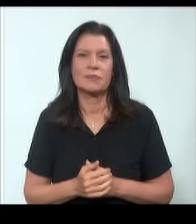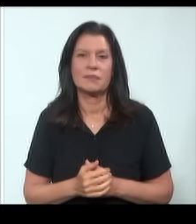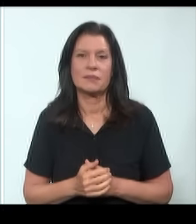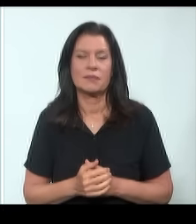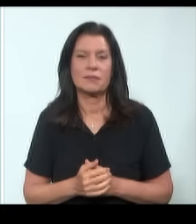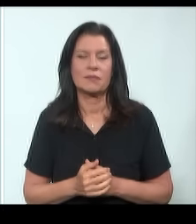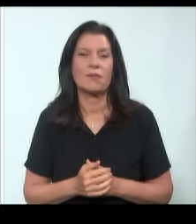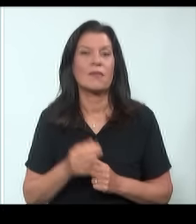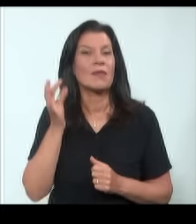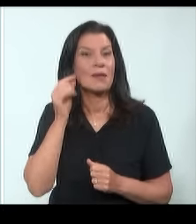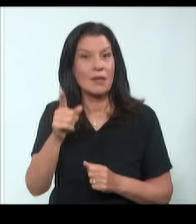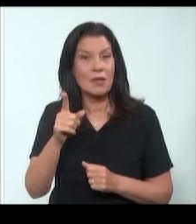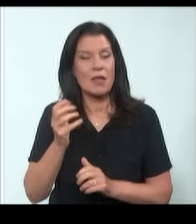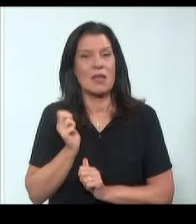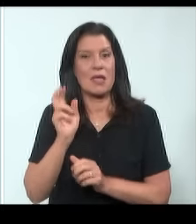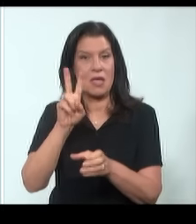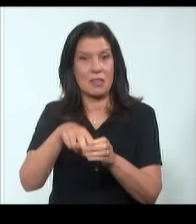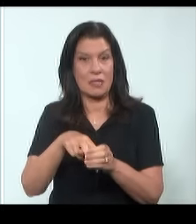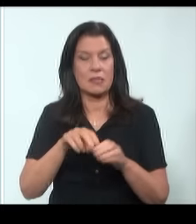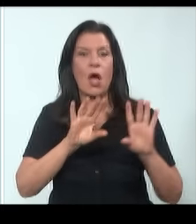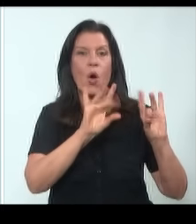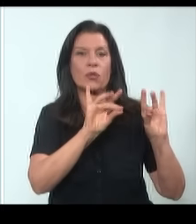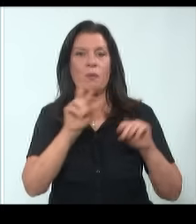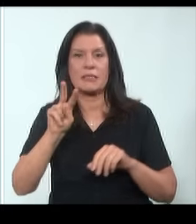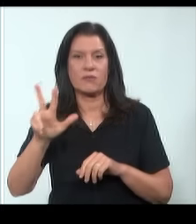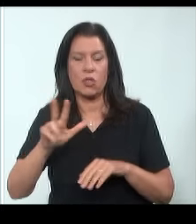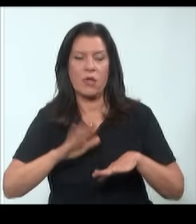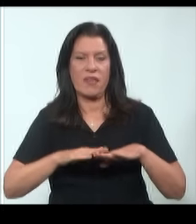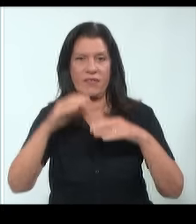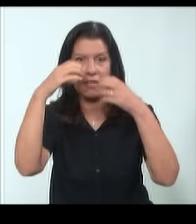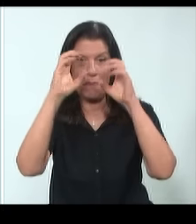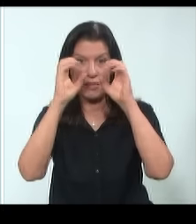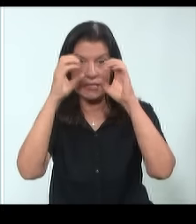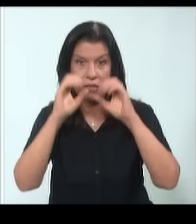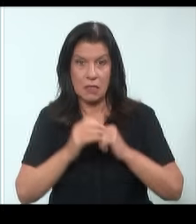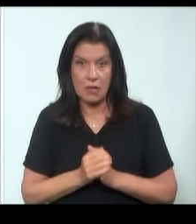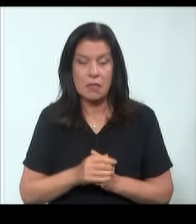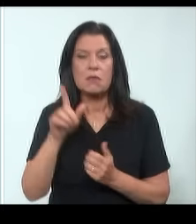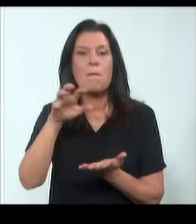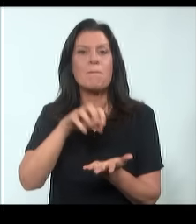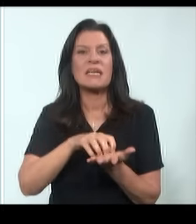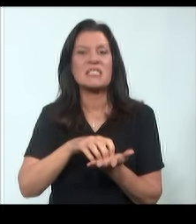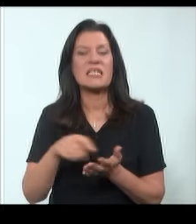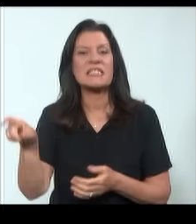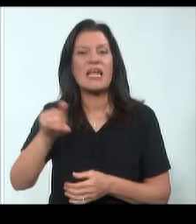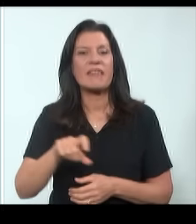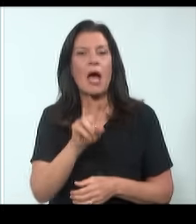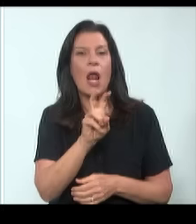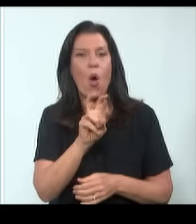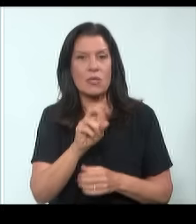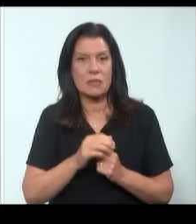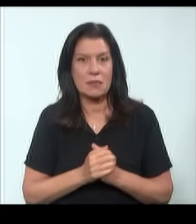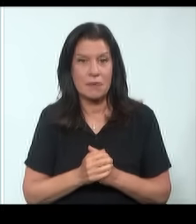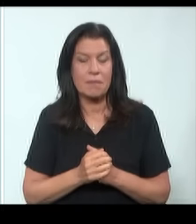דניאלה התגייסה באוקטובר 23 לתפקיד תצפיתנית ושרתה בבסיס נחל עוז שאליו חזרו היא וחברותיה